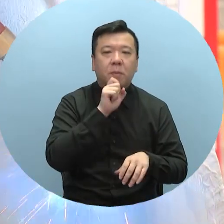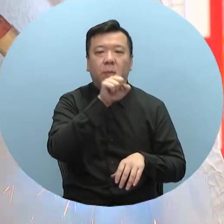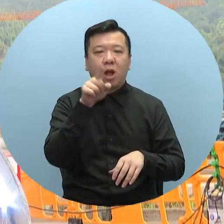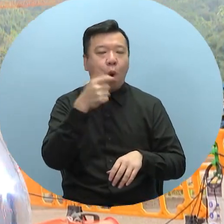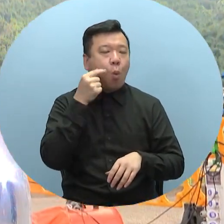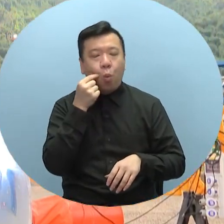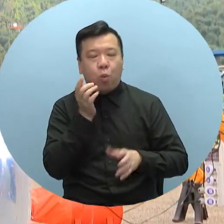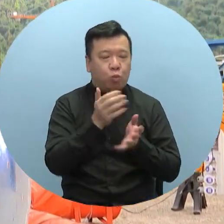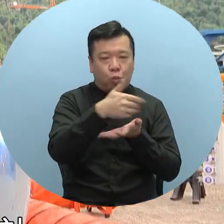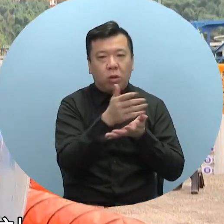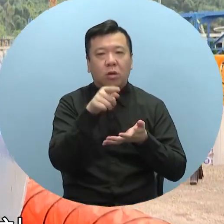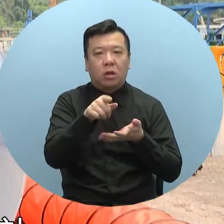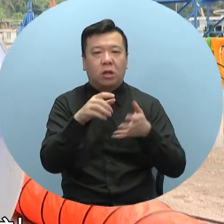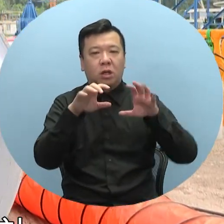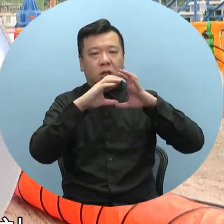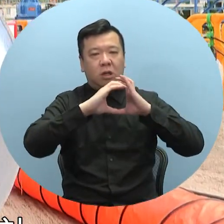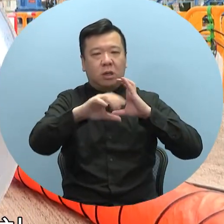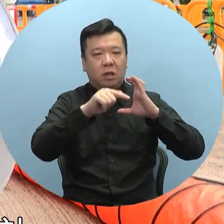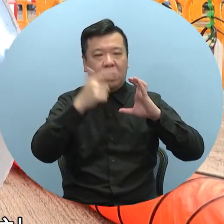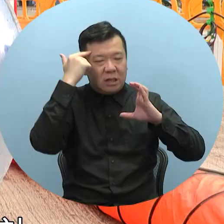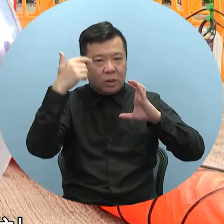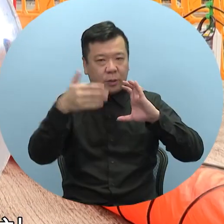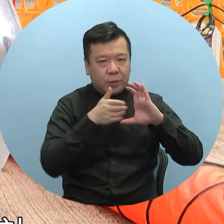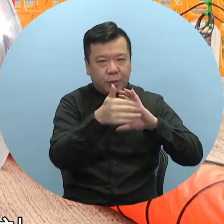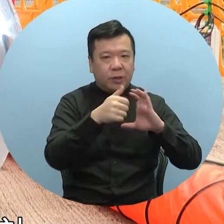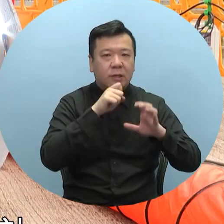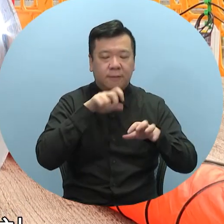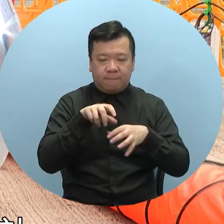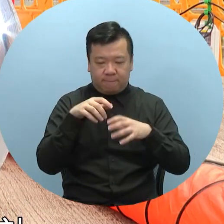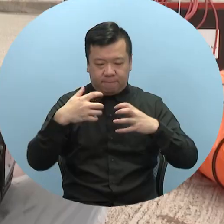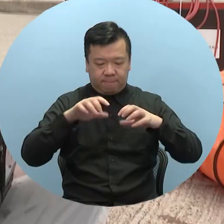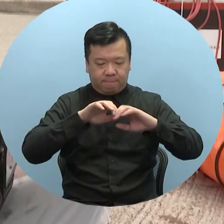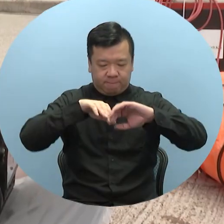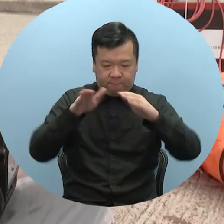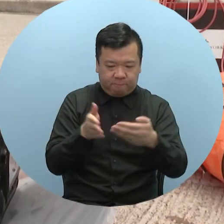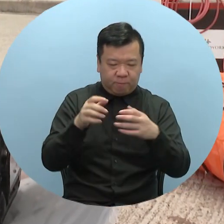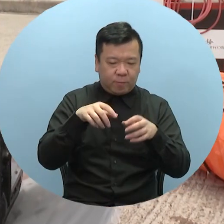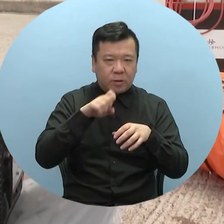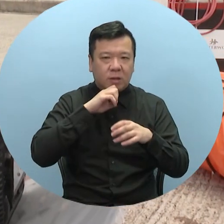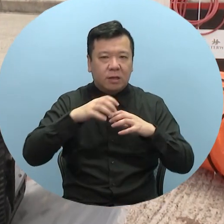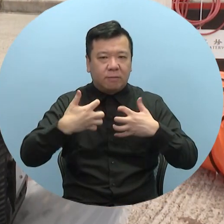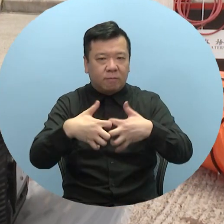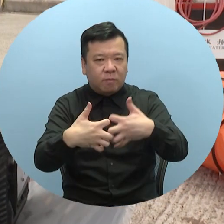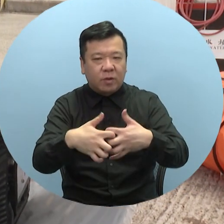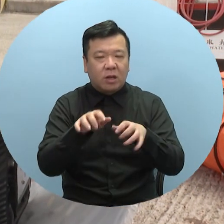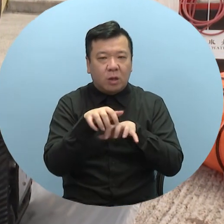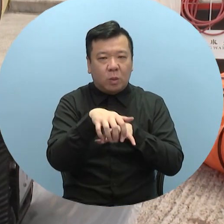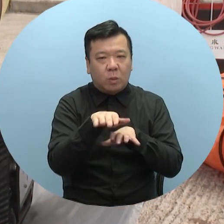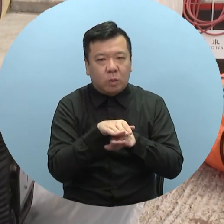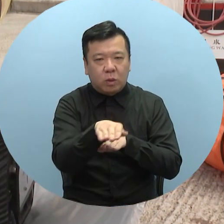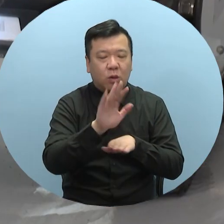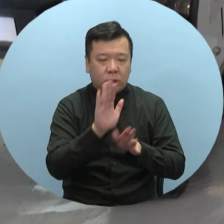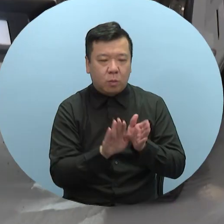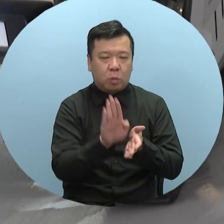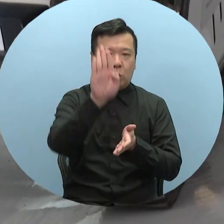佢靈活操作。智管焊呢，其實係一個配備嘅履帶式嘅設計，佢可以行去呢個斜坡大概30